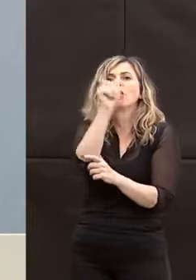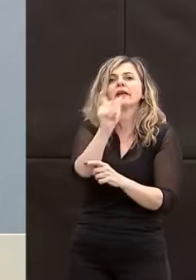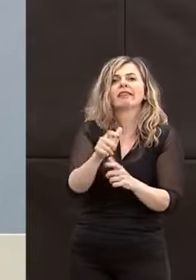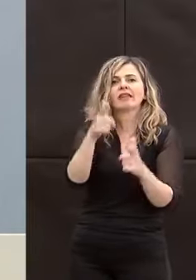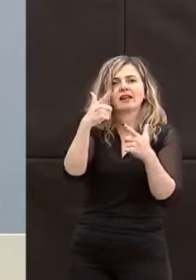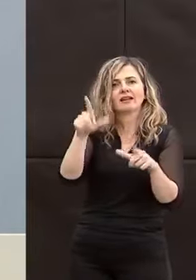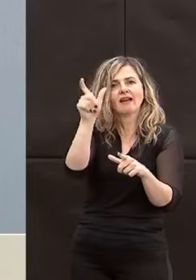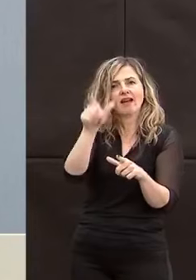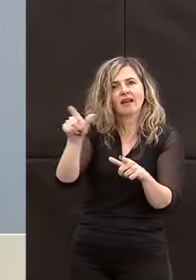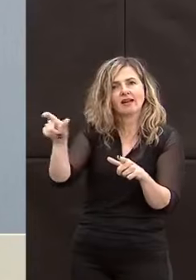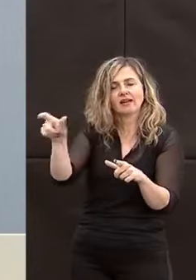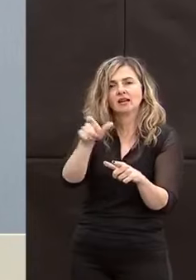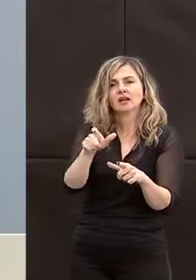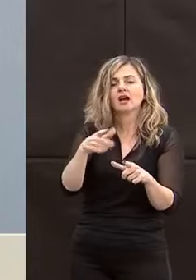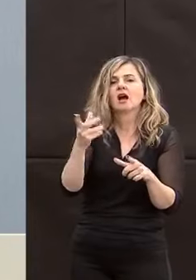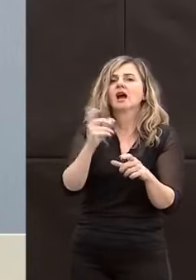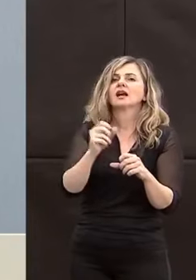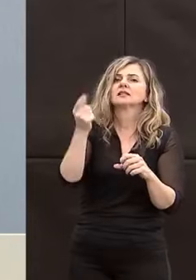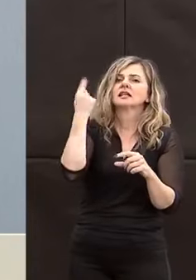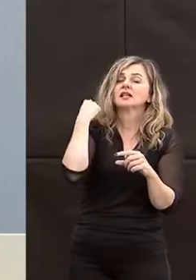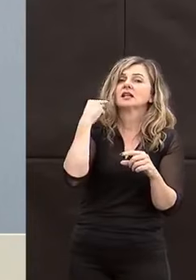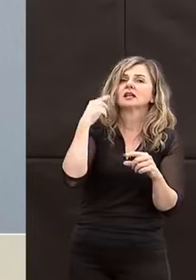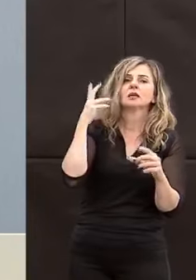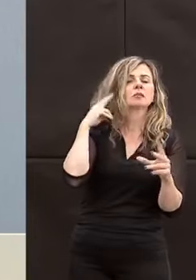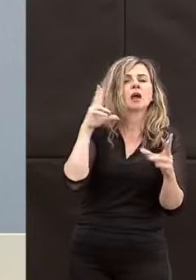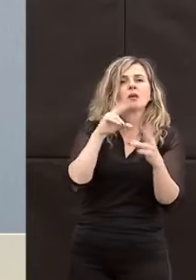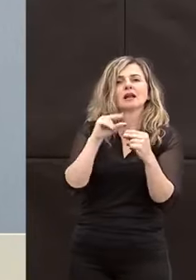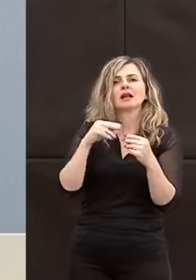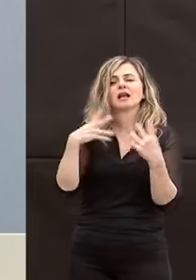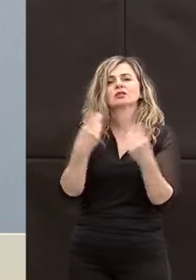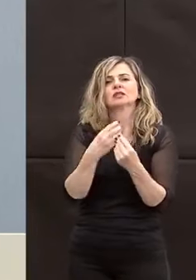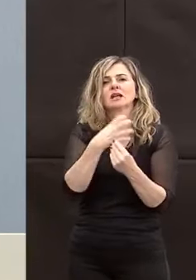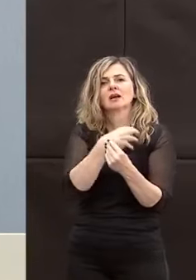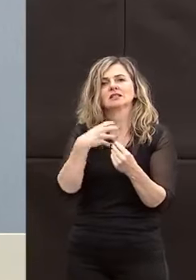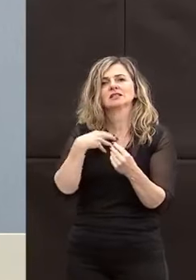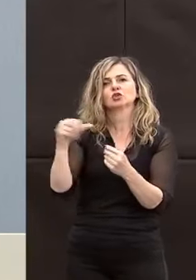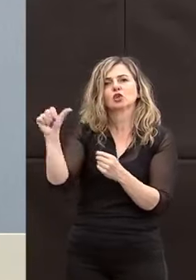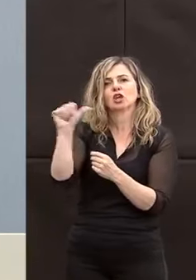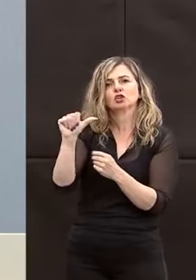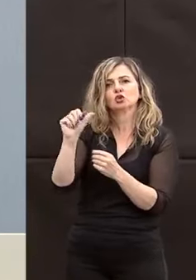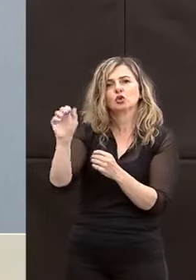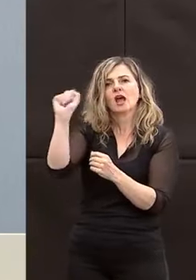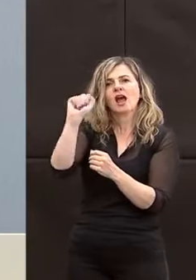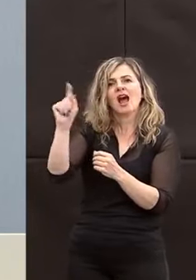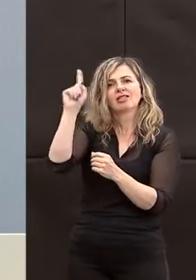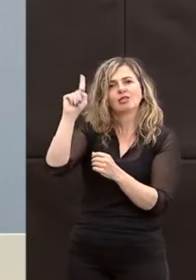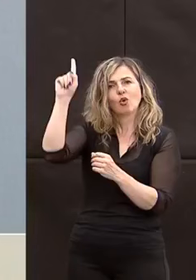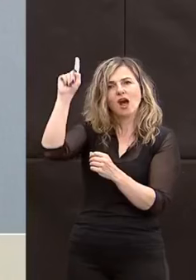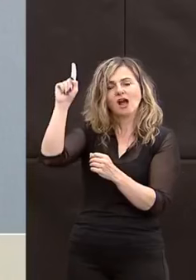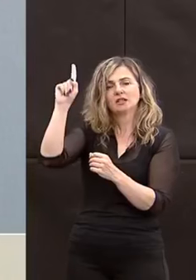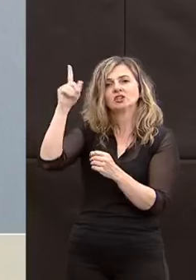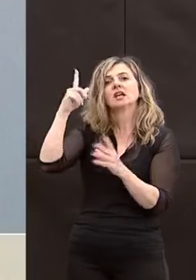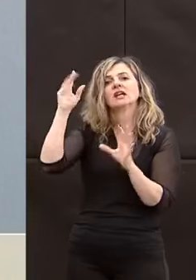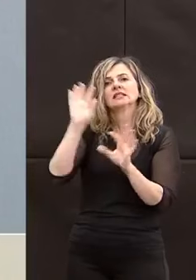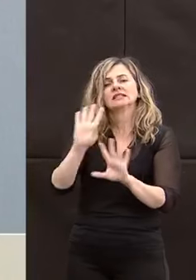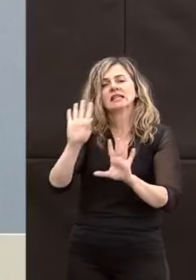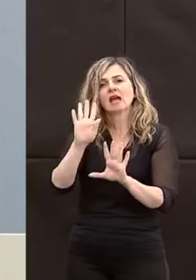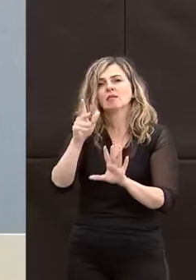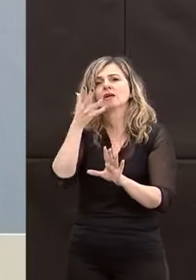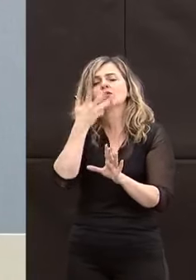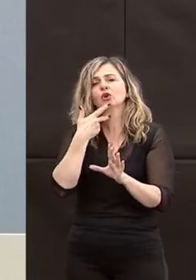gliene ho sentito l'assessore schuller dell'alto adige e sembra che ci sia la volontà dell'austria alla germania